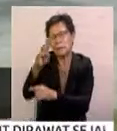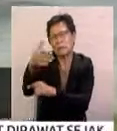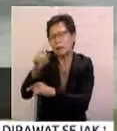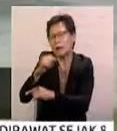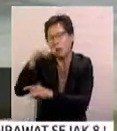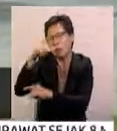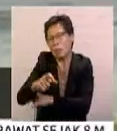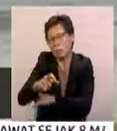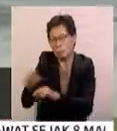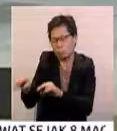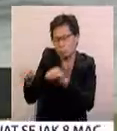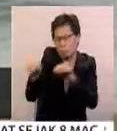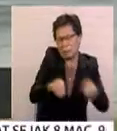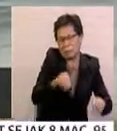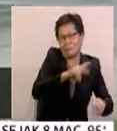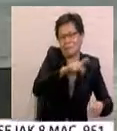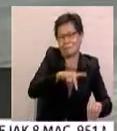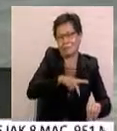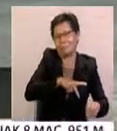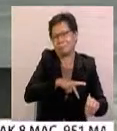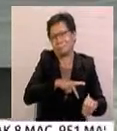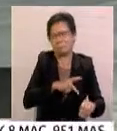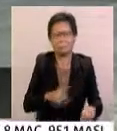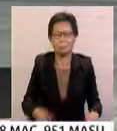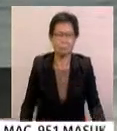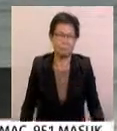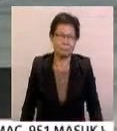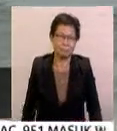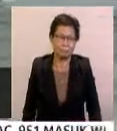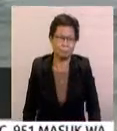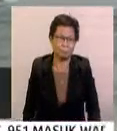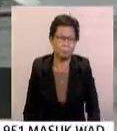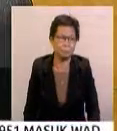perlu dipindah milik.